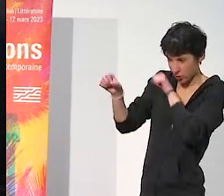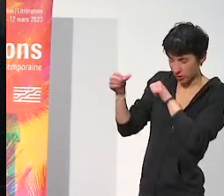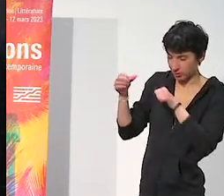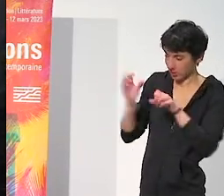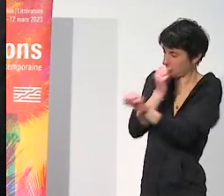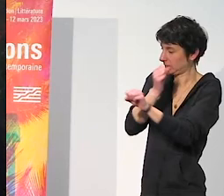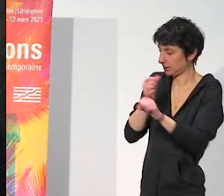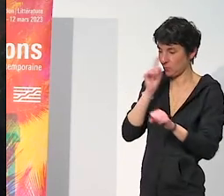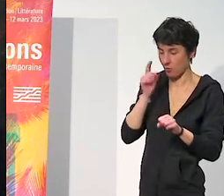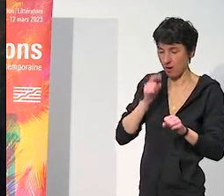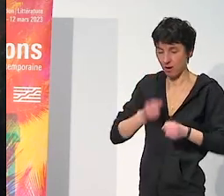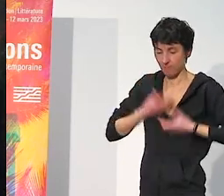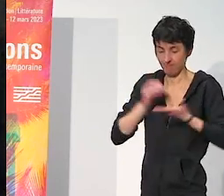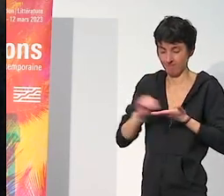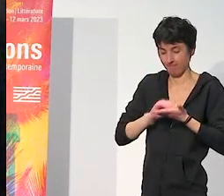parce que j'ai la parole